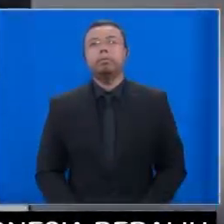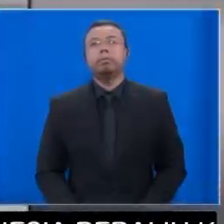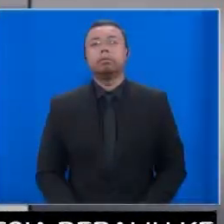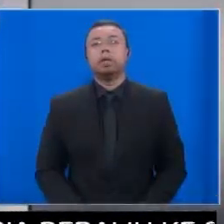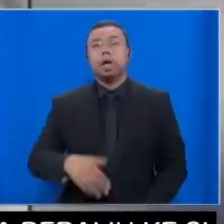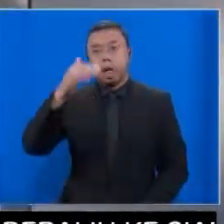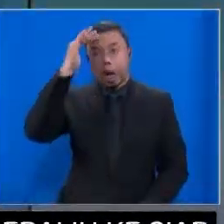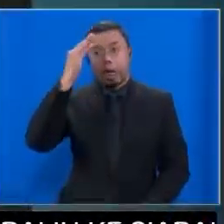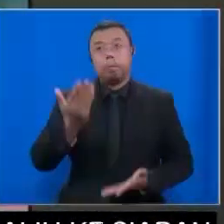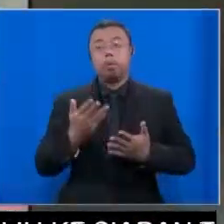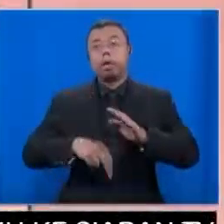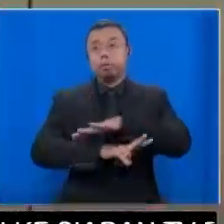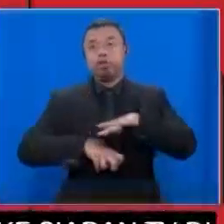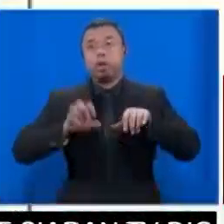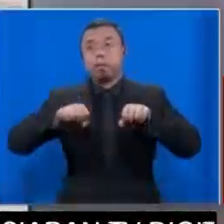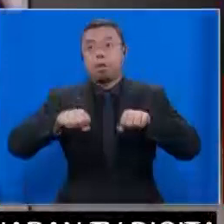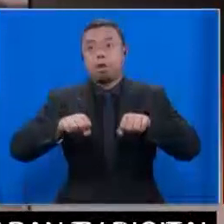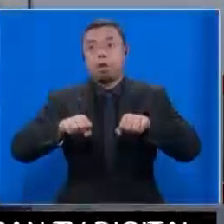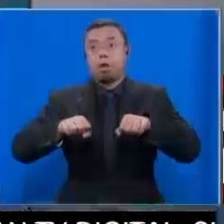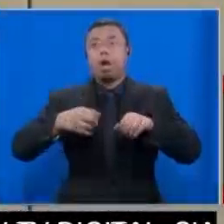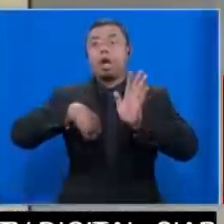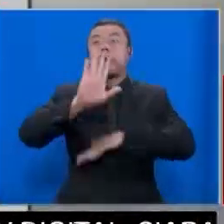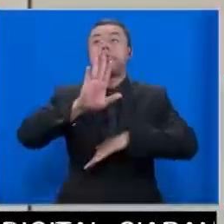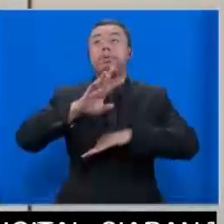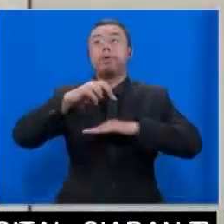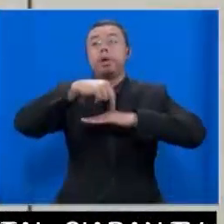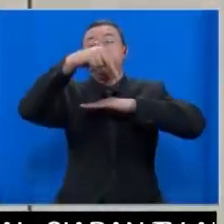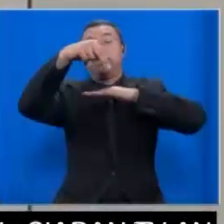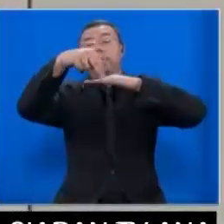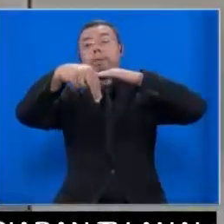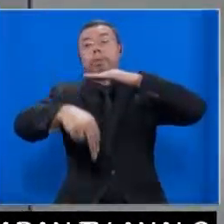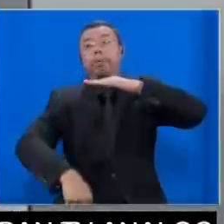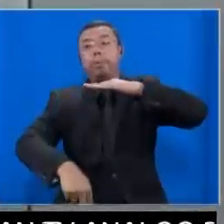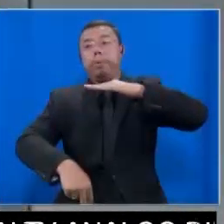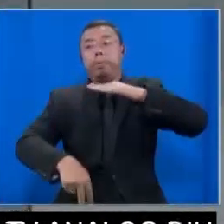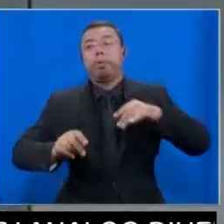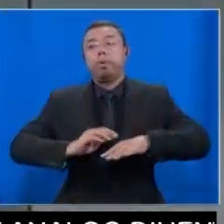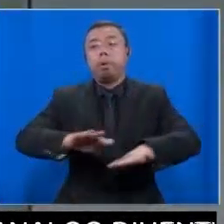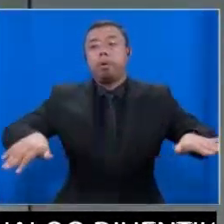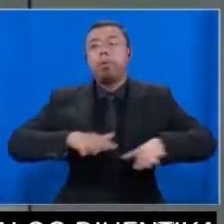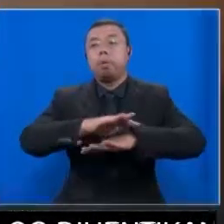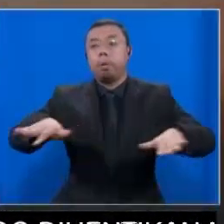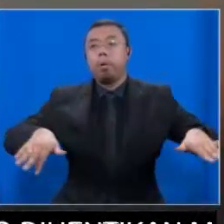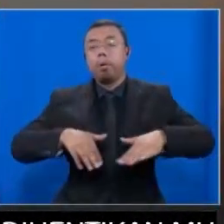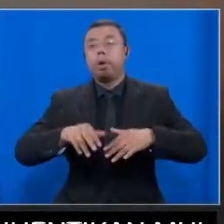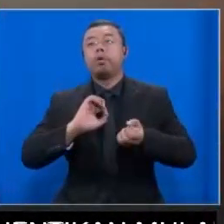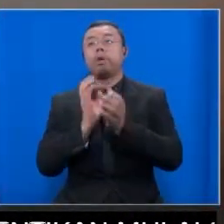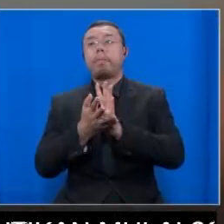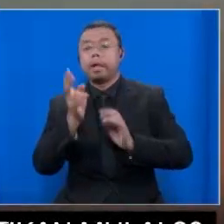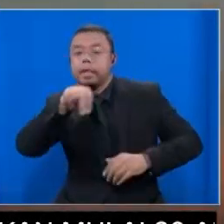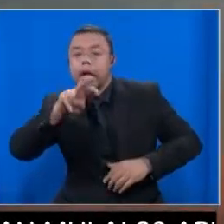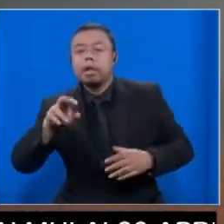Seorang pria diduga maling sepeda motor yang nekat kabur dengan cara terjun dari atas jembatan Suramadu di Surabaya ditemukan